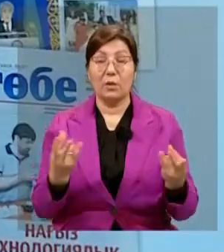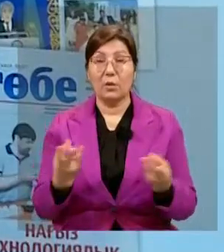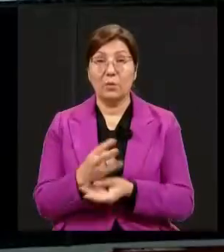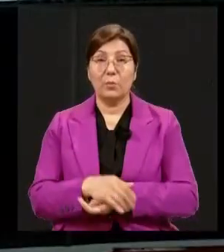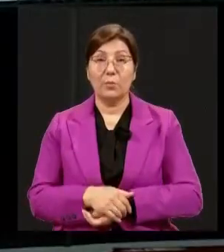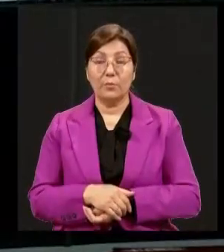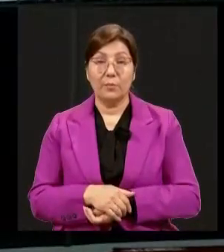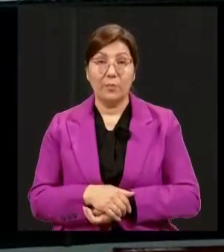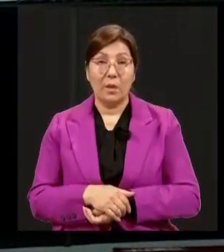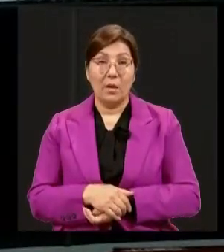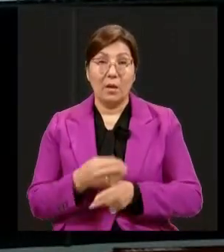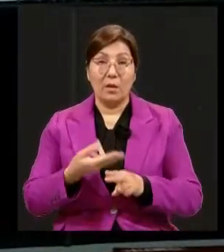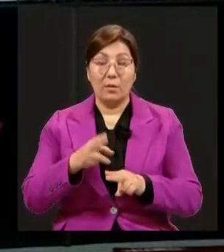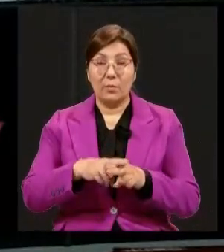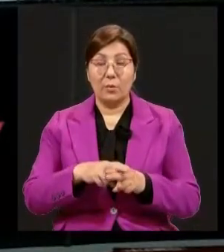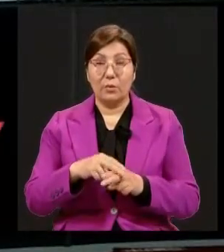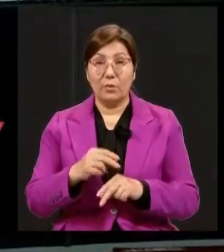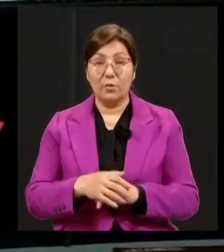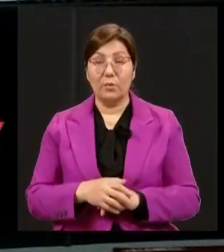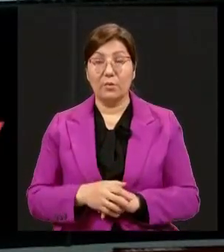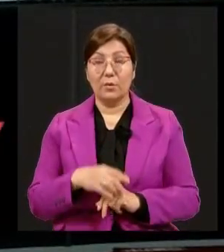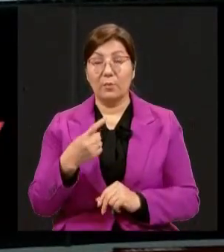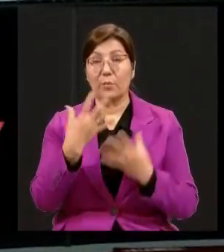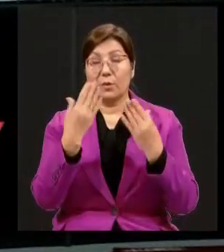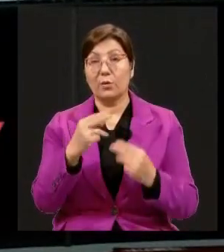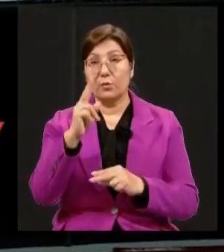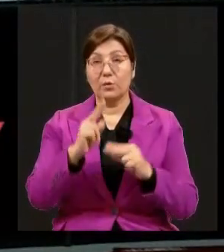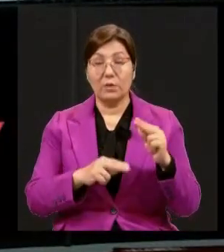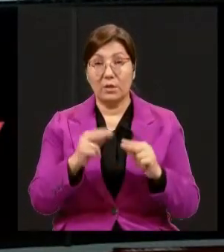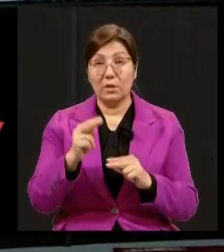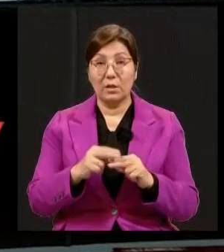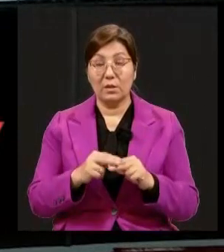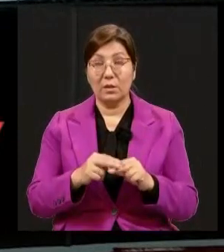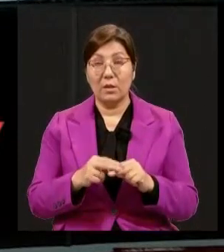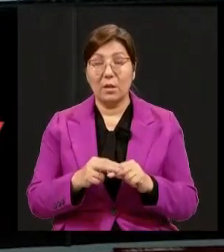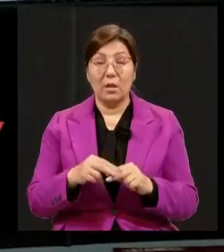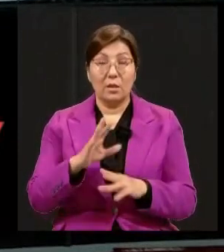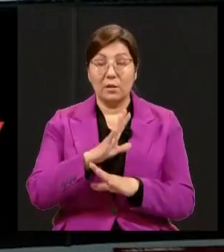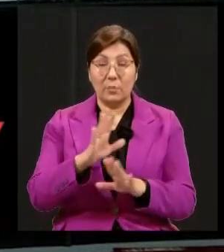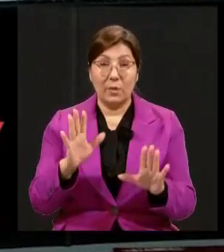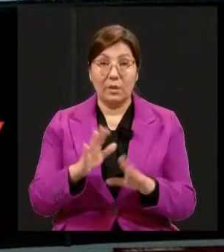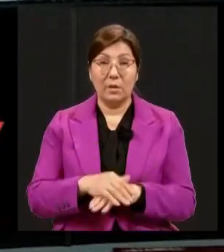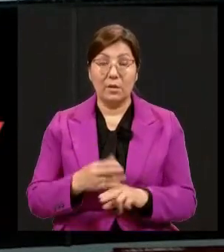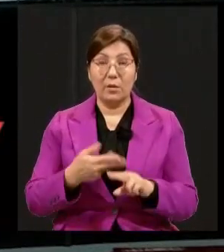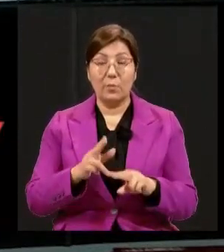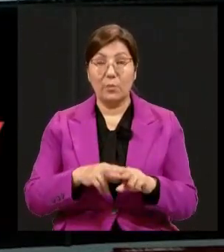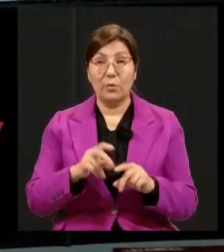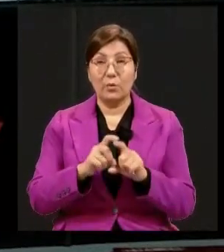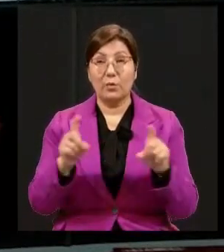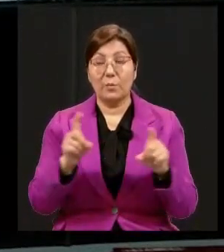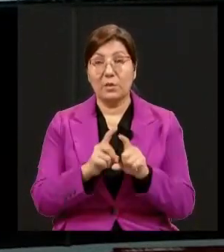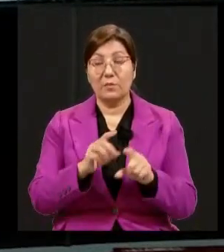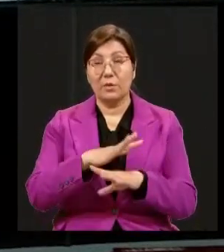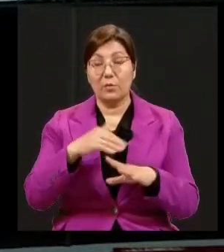қажет. Шындығында бұл бір күнде салынатын, бір жылда салынатын құрылыс емес. Бұл нысан бірнеше